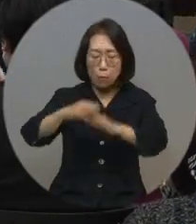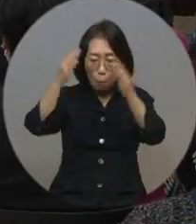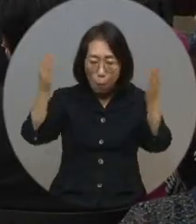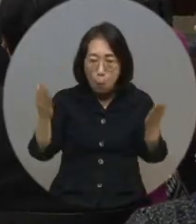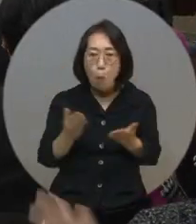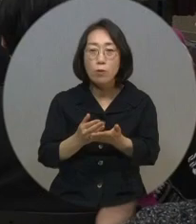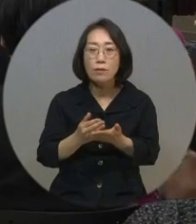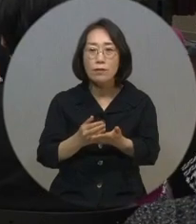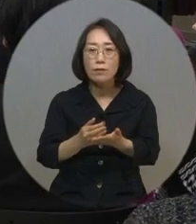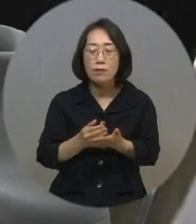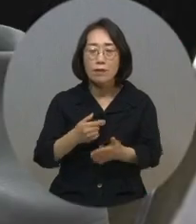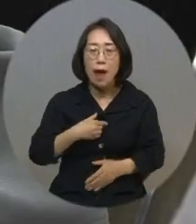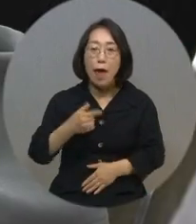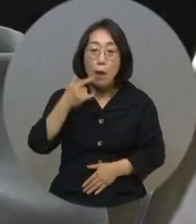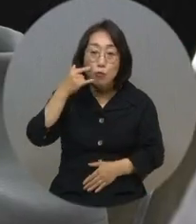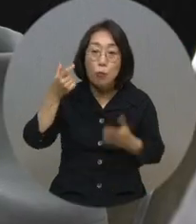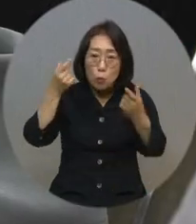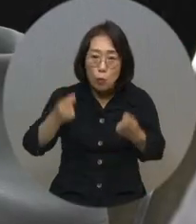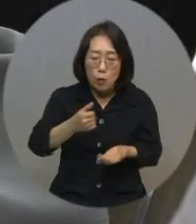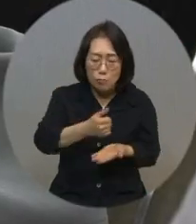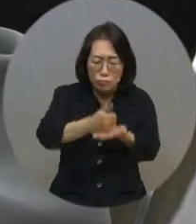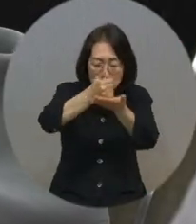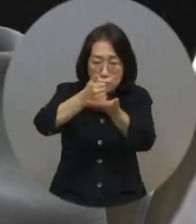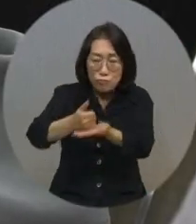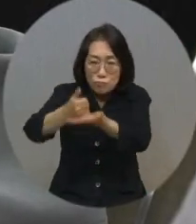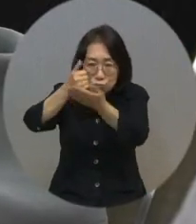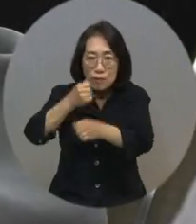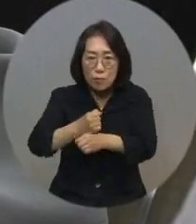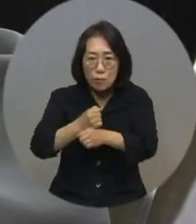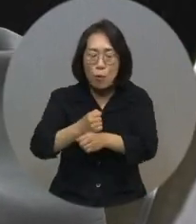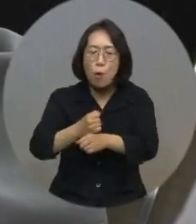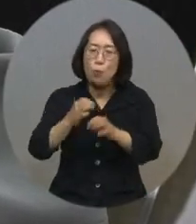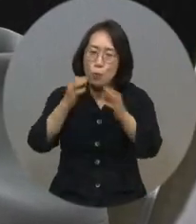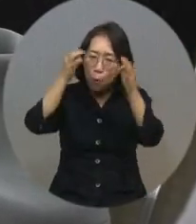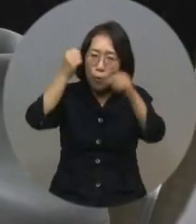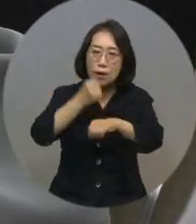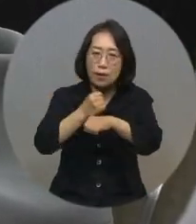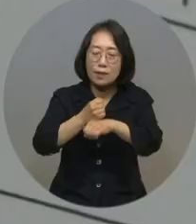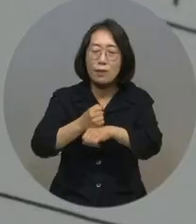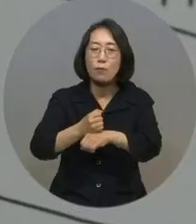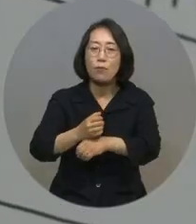저의 어버이라고 생각하고 잘 모시도록 최선을 다하겠다고 말했습니다.